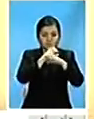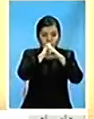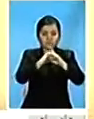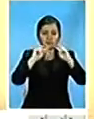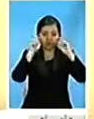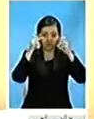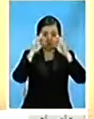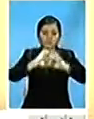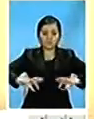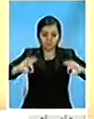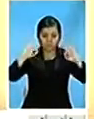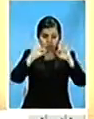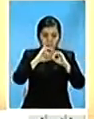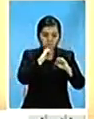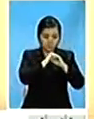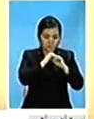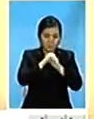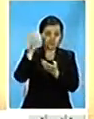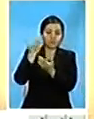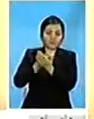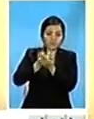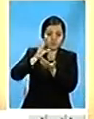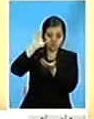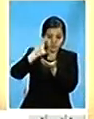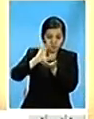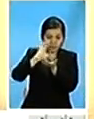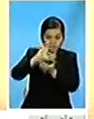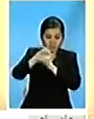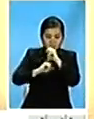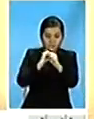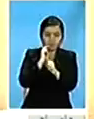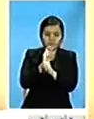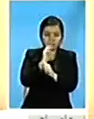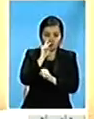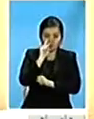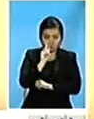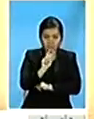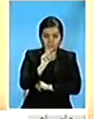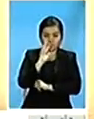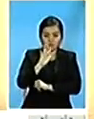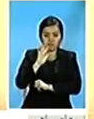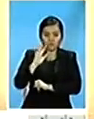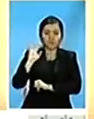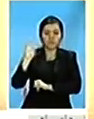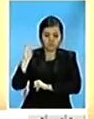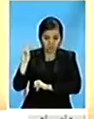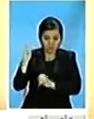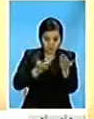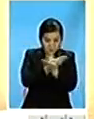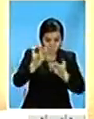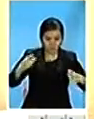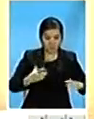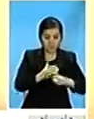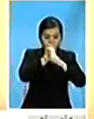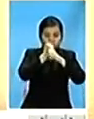ผลการพิจารณาร่างพระราชบัญญัติงบประมาณรายจ่ายประจำปีงบประมาณพ.ศ. 2556ต่อที่ประชุม